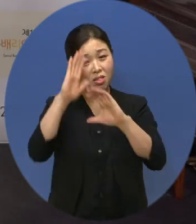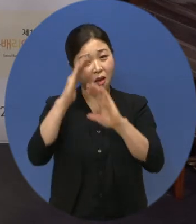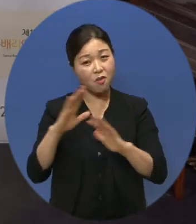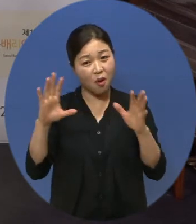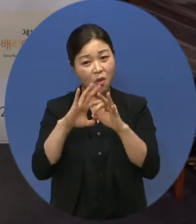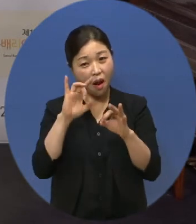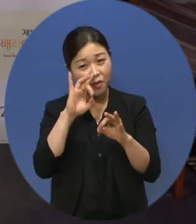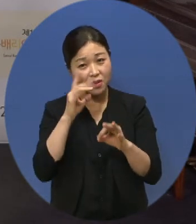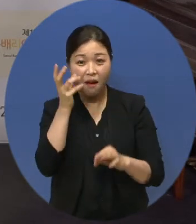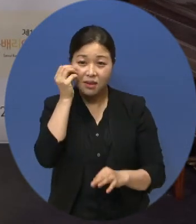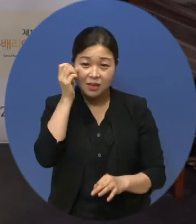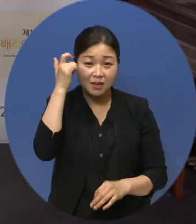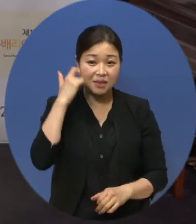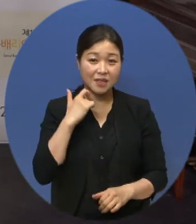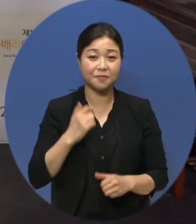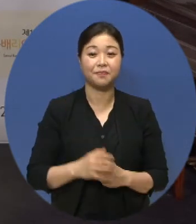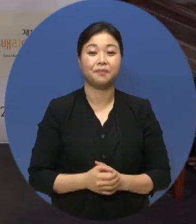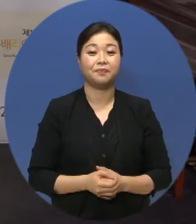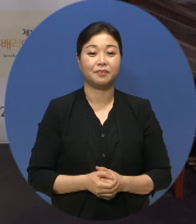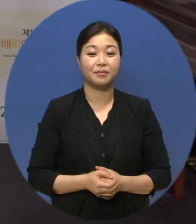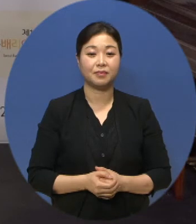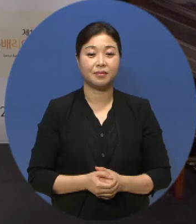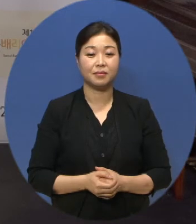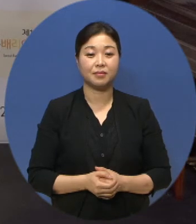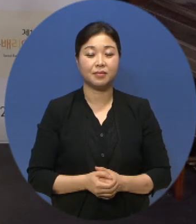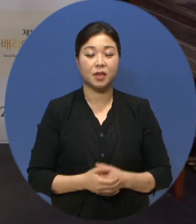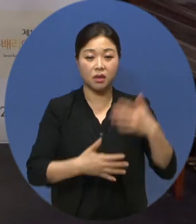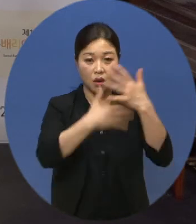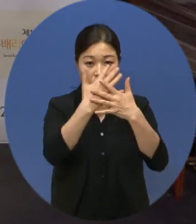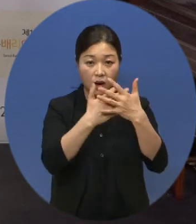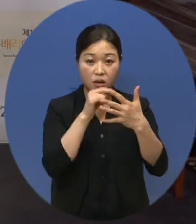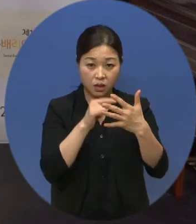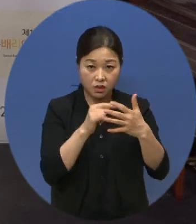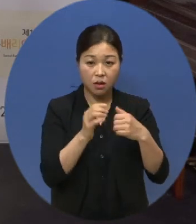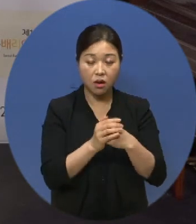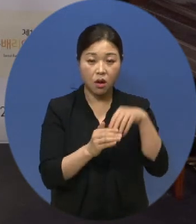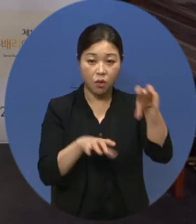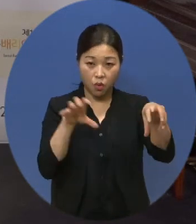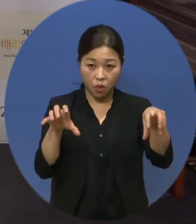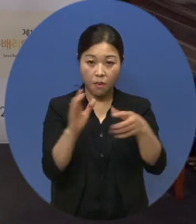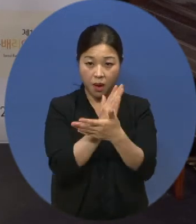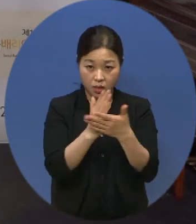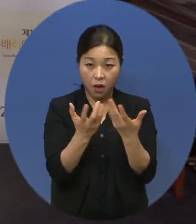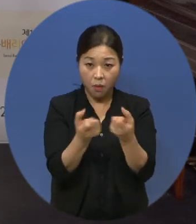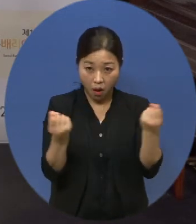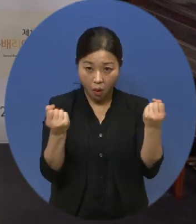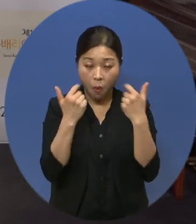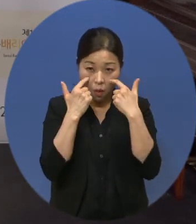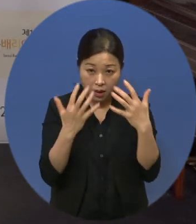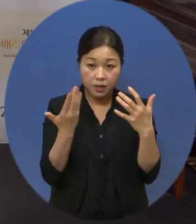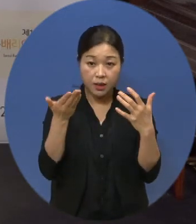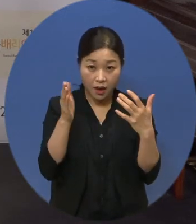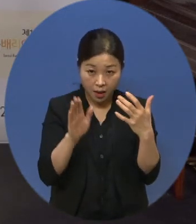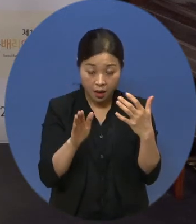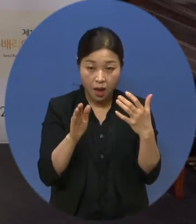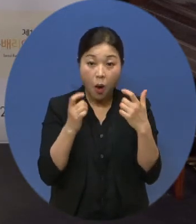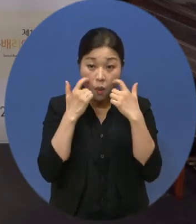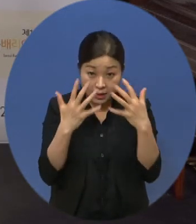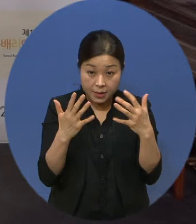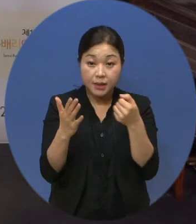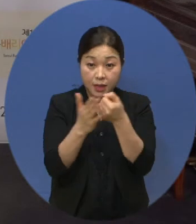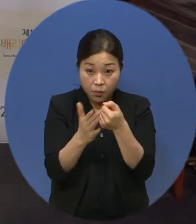네. 그래서 이거는 영화에서 확실히 공간을 나눠줬기 때문에 그것도 해설로